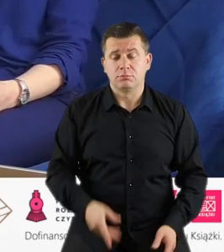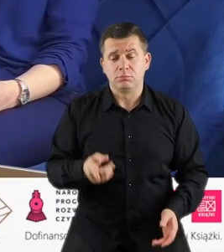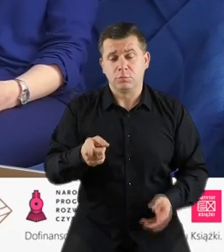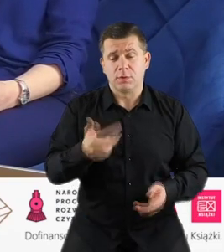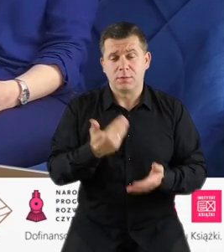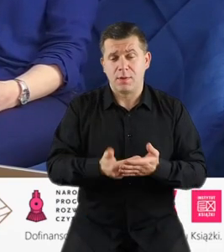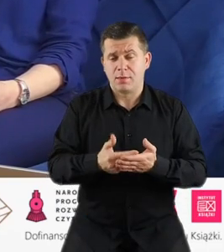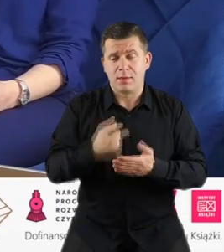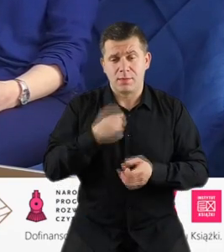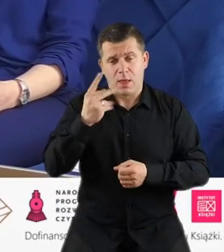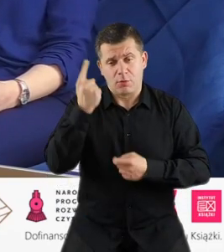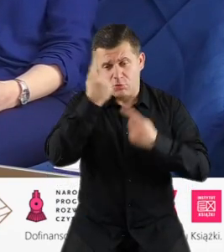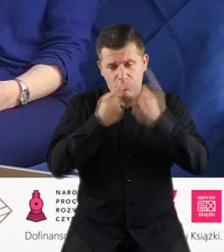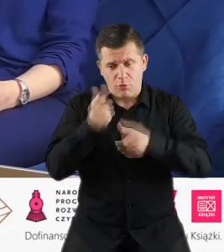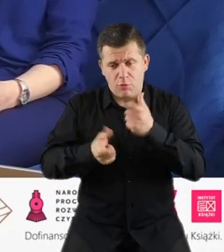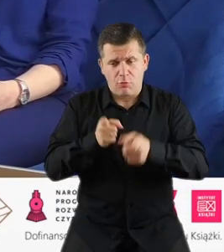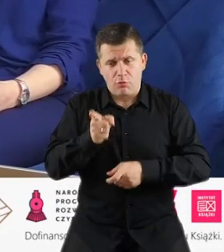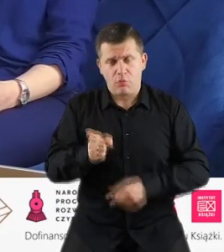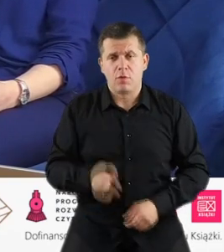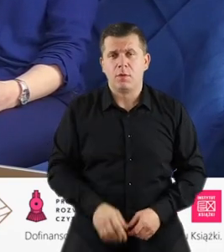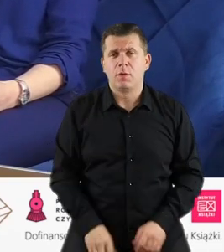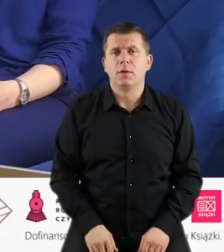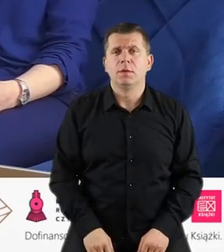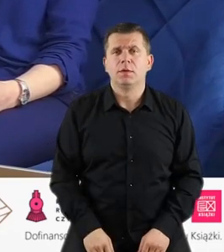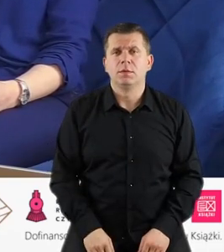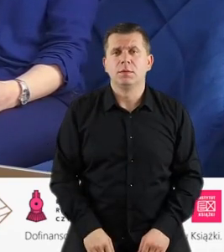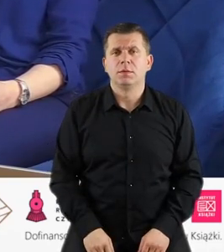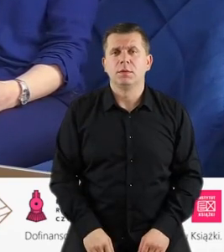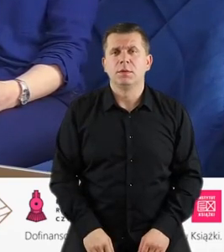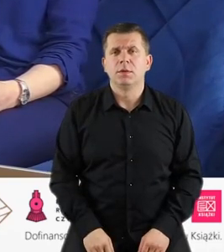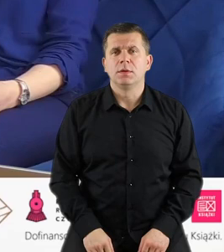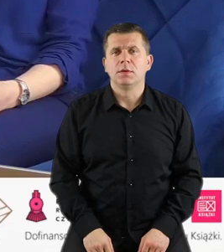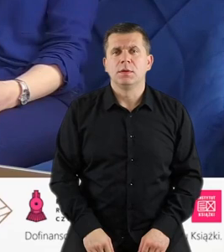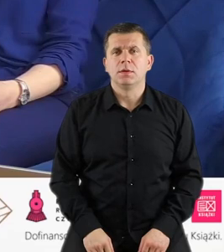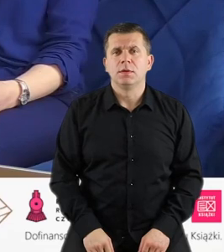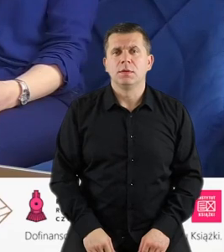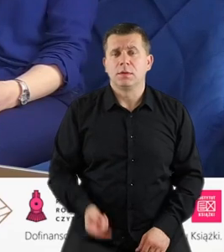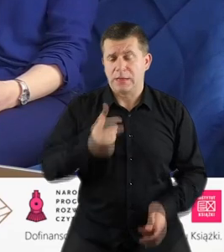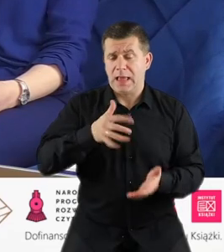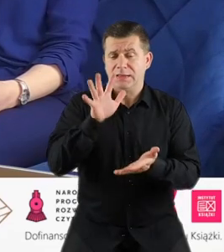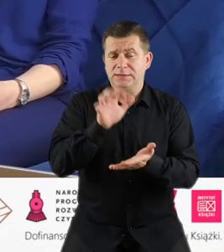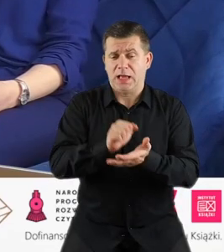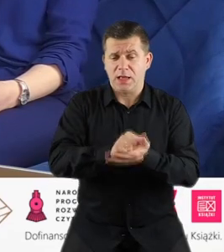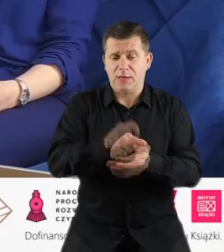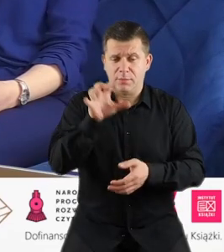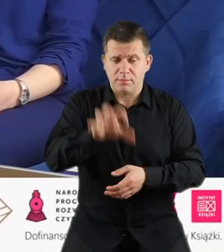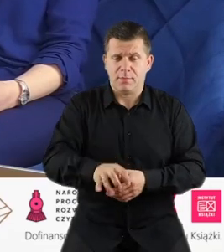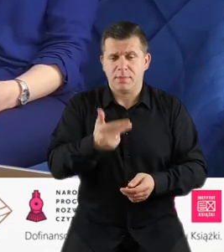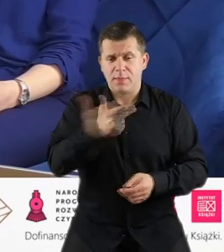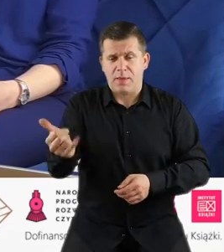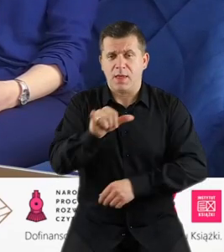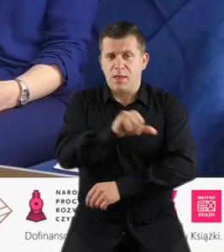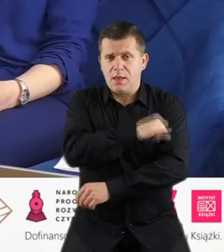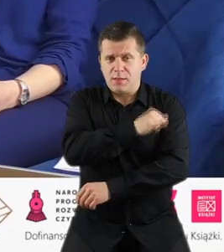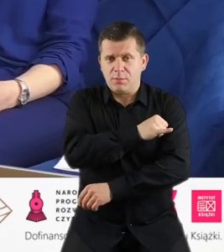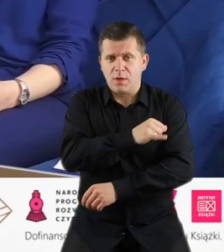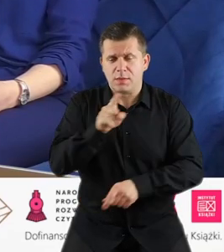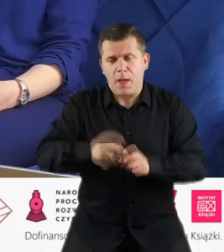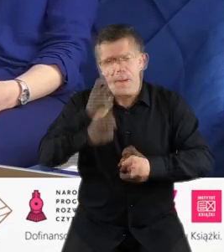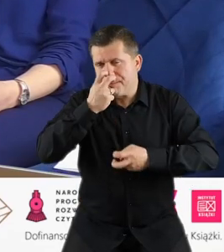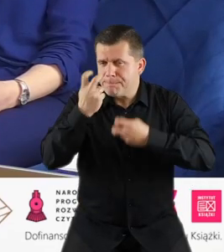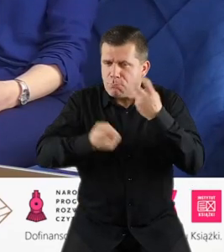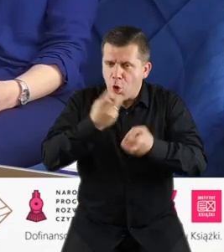I stąd mój trop, tak, że zaczęłam iść sobie też tak właśnie, skoro już w ogóle zajęłam się imionami, no to zaczęłam